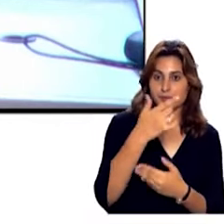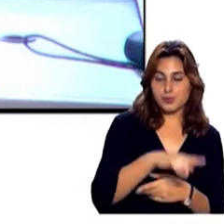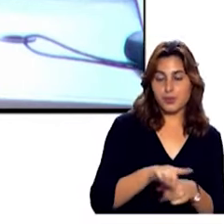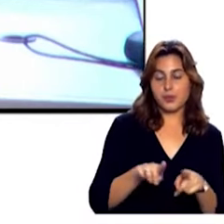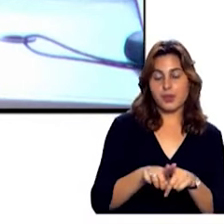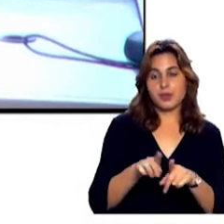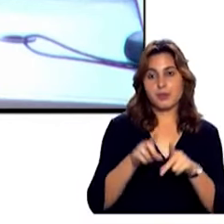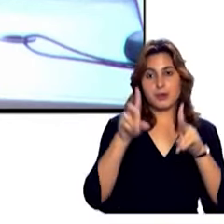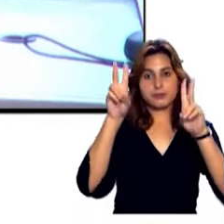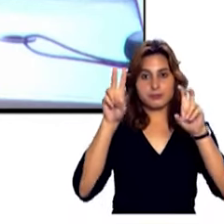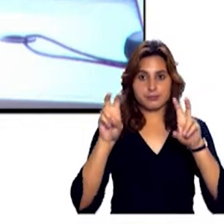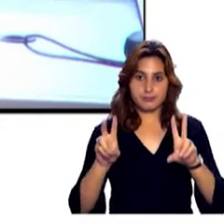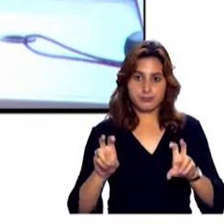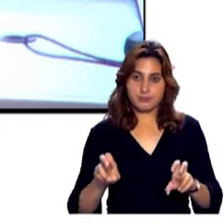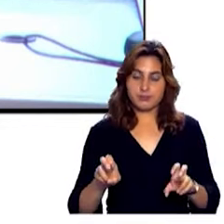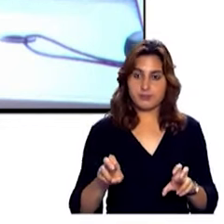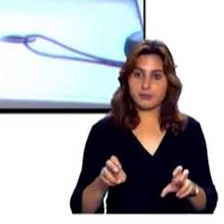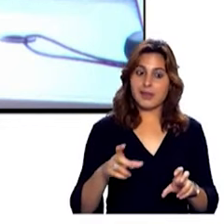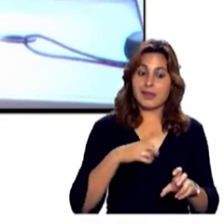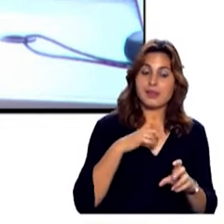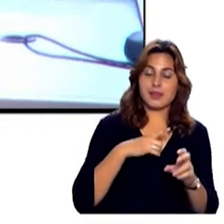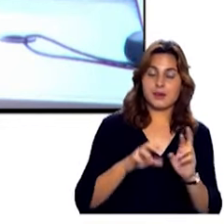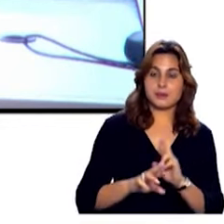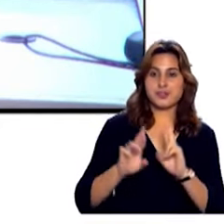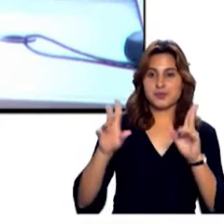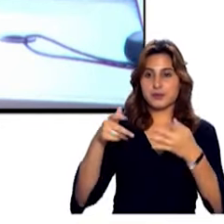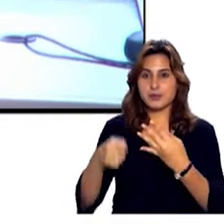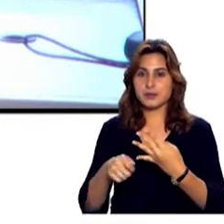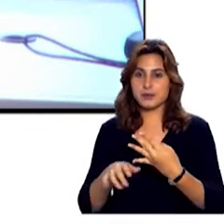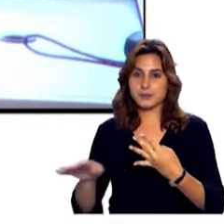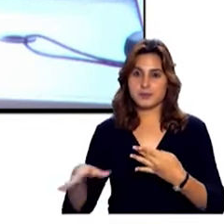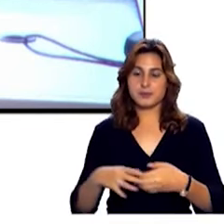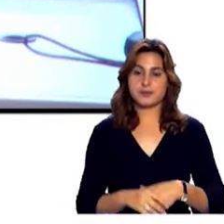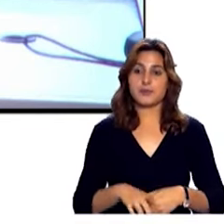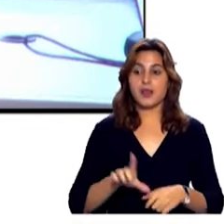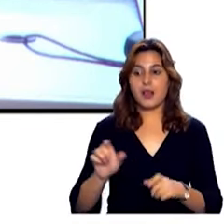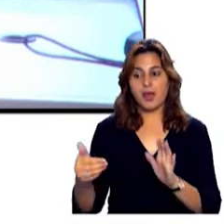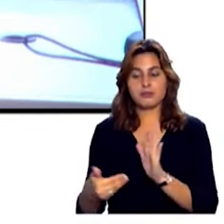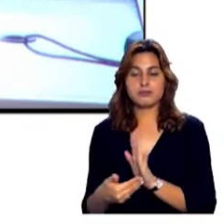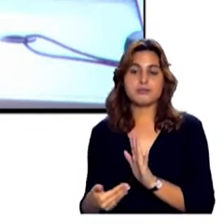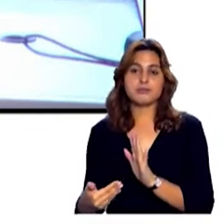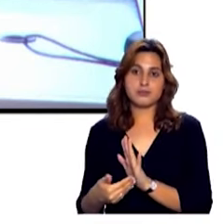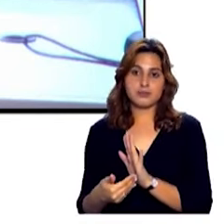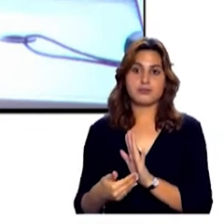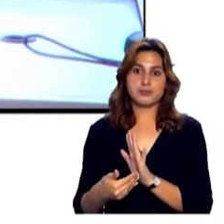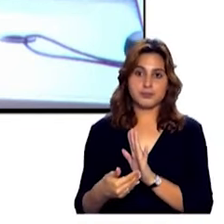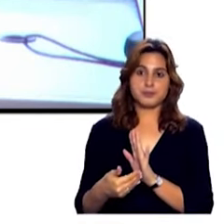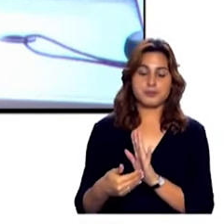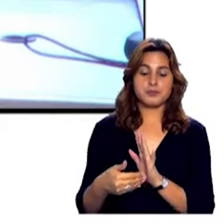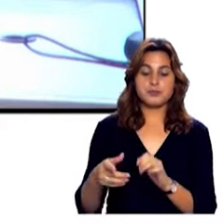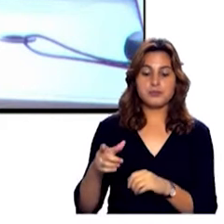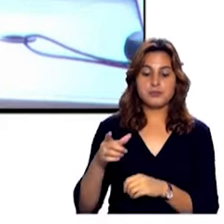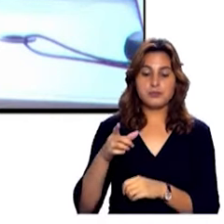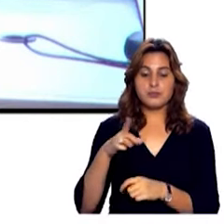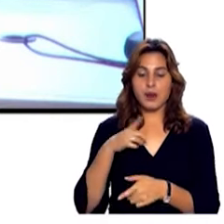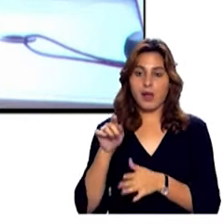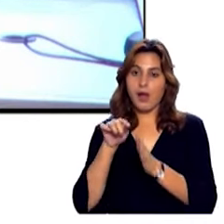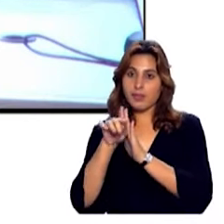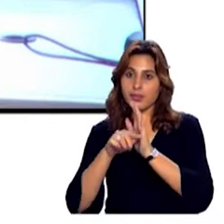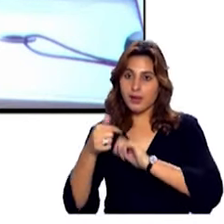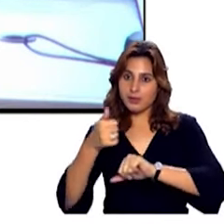jurisprudence entre La Chambre des requêtes qui était censée ne s'occuper que Du filtrage ET les autres chambres Du